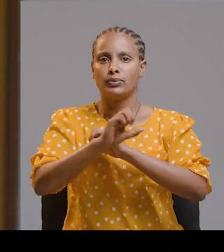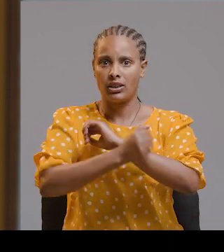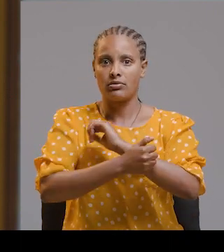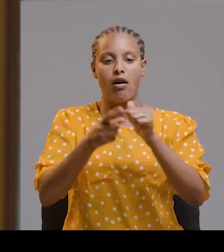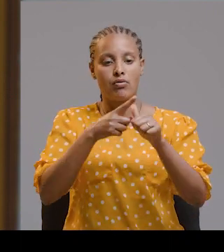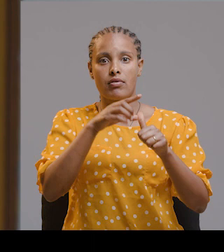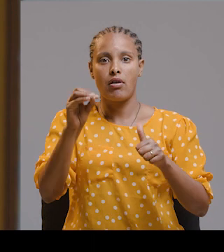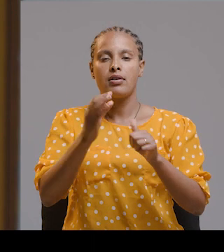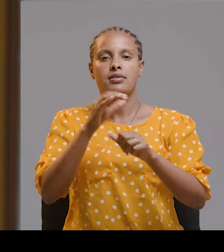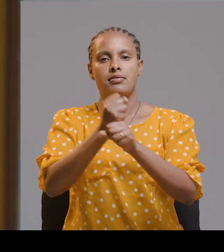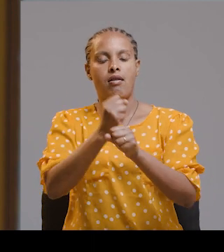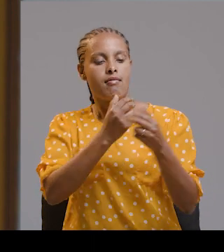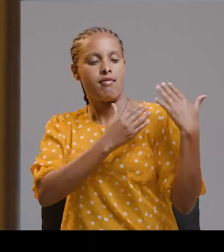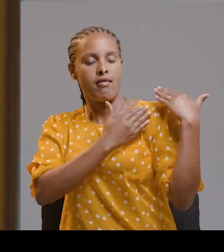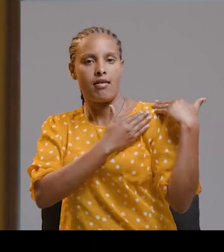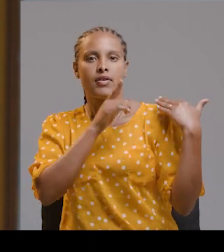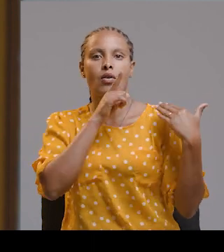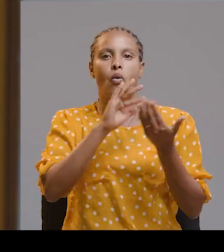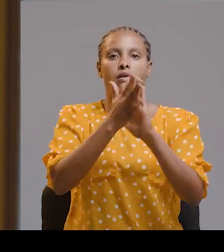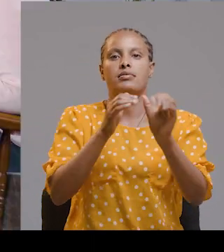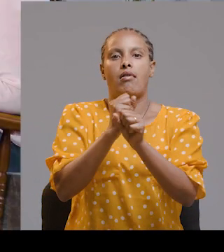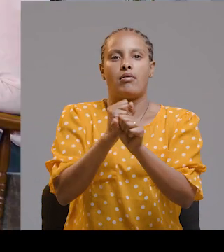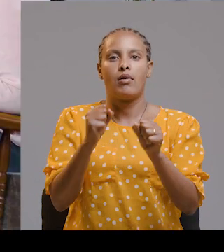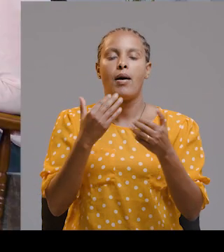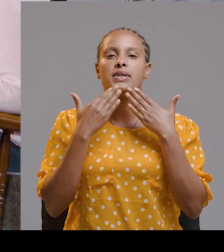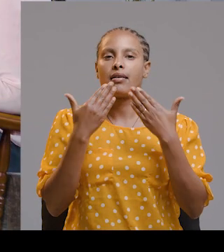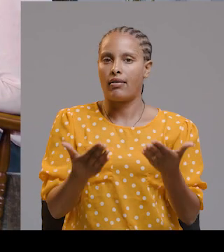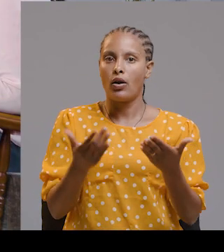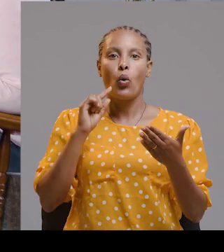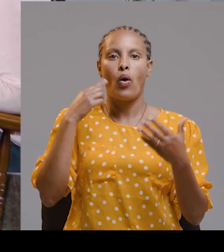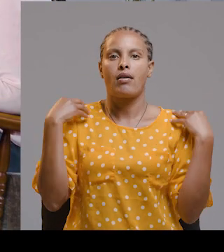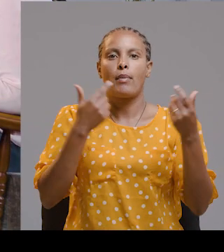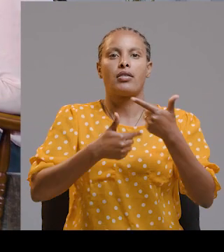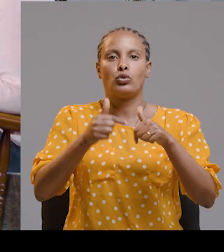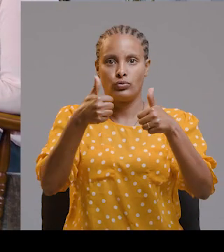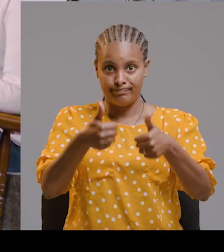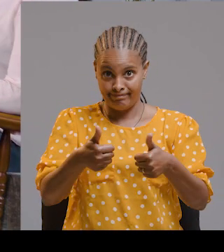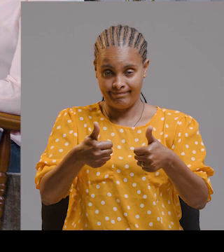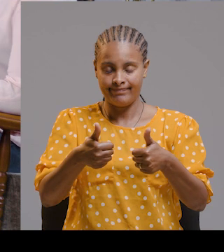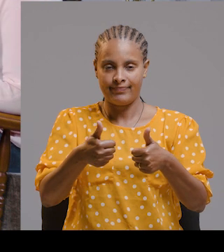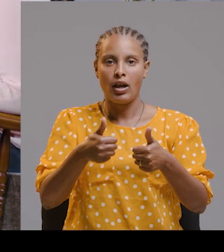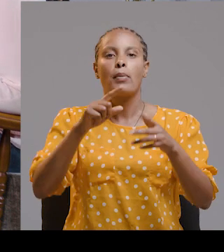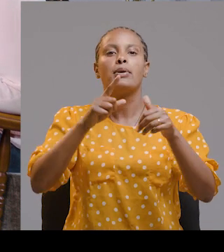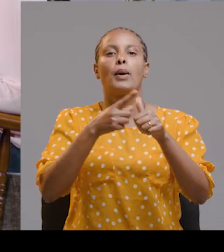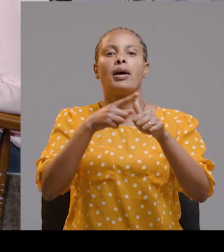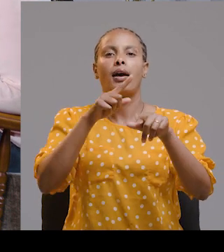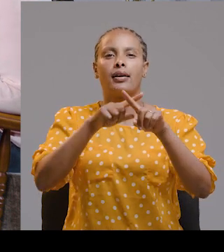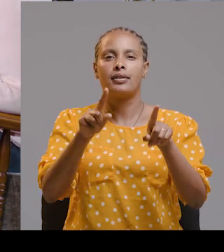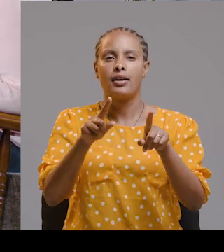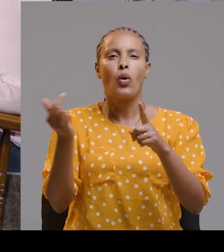دونا، سراس که چونی سرالله. هم از اینکه نلوم کنده نمیداد. به مجمع